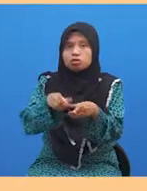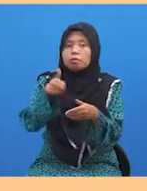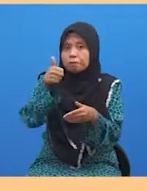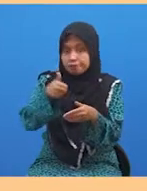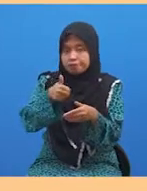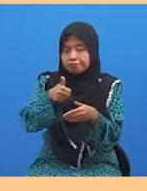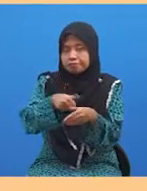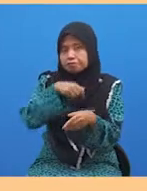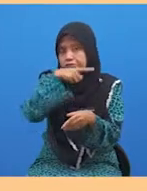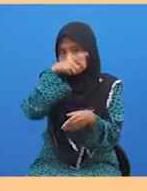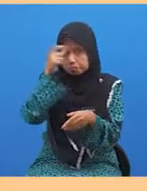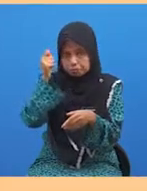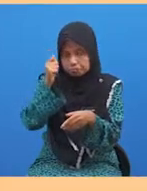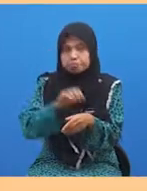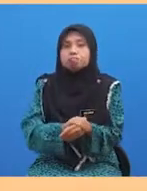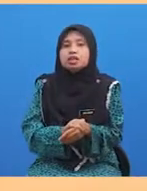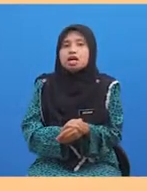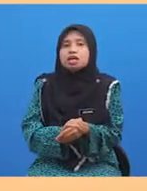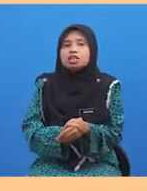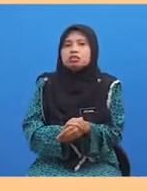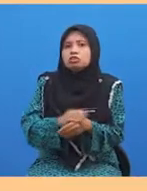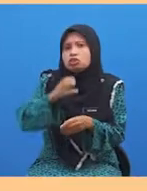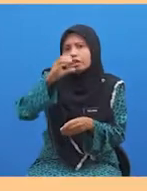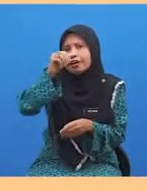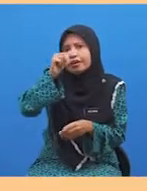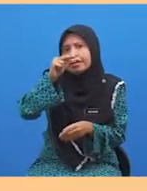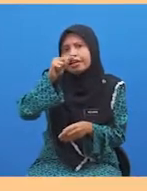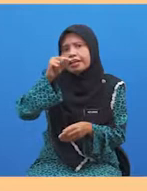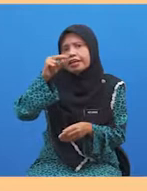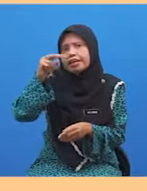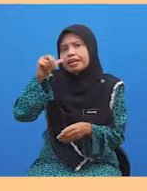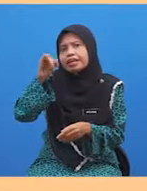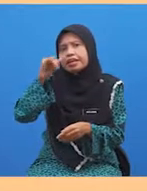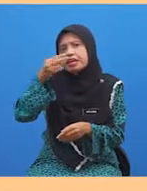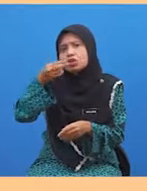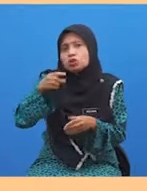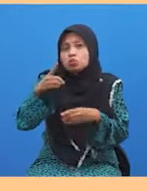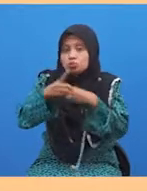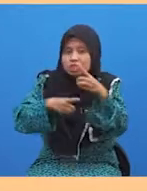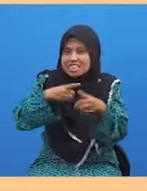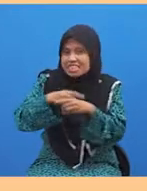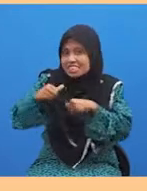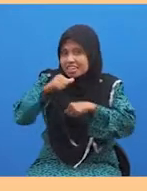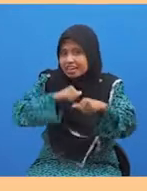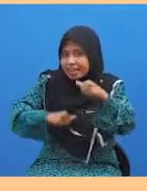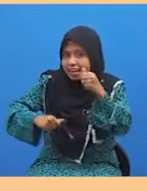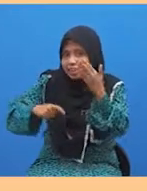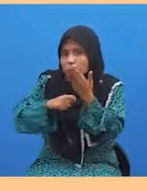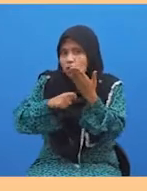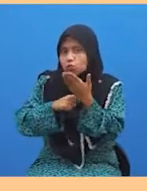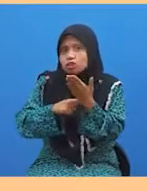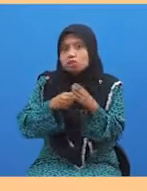dianggap menarik kerana kecanggihan dunia sains dan teknologi pada masa